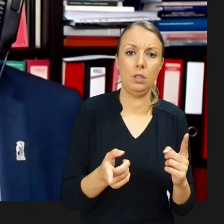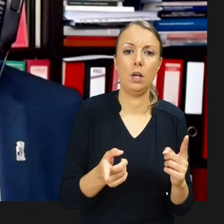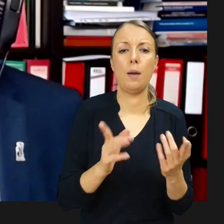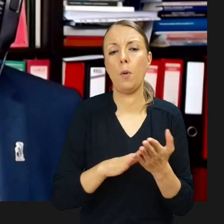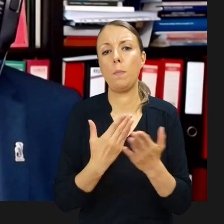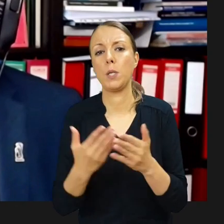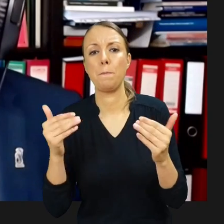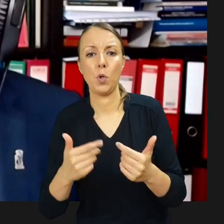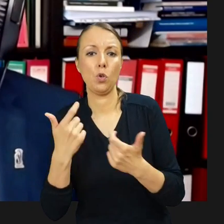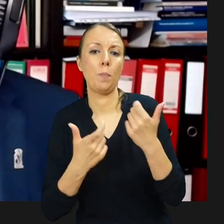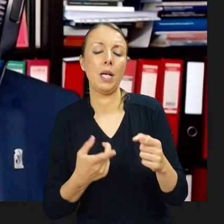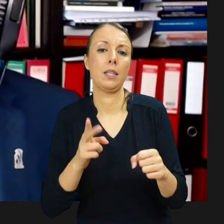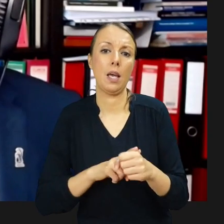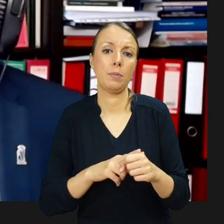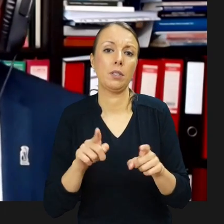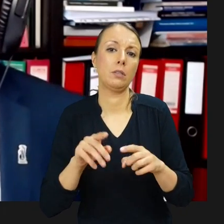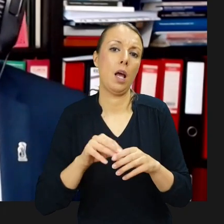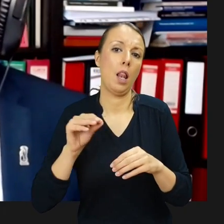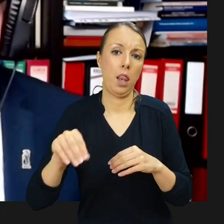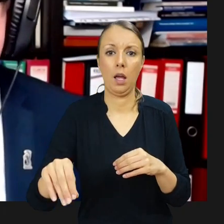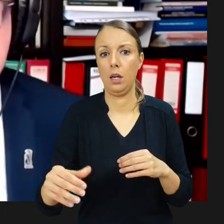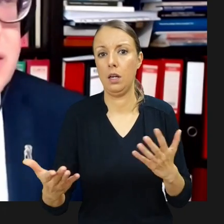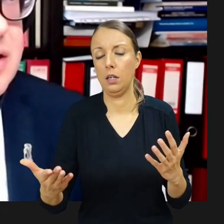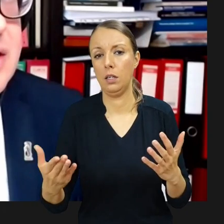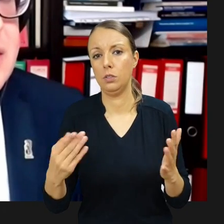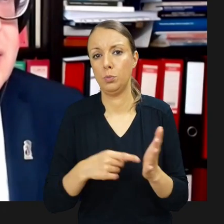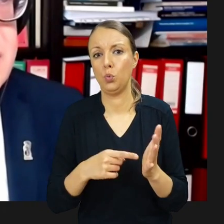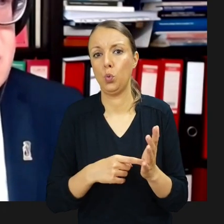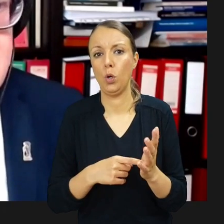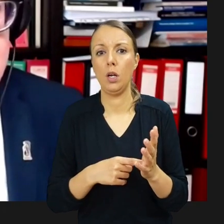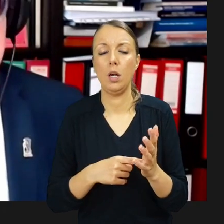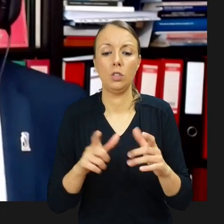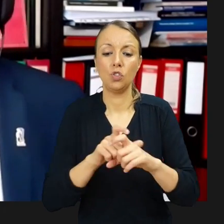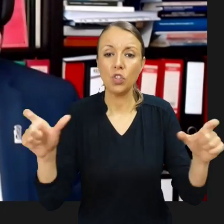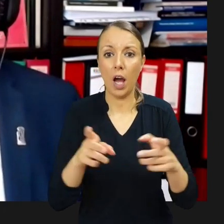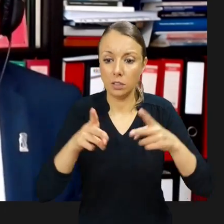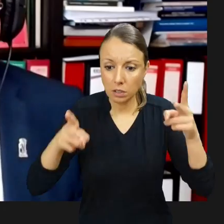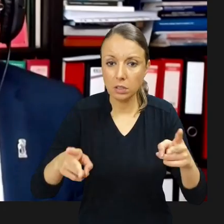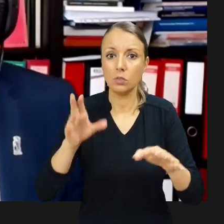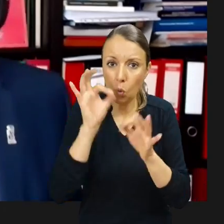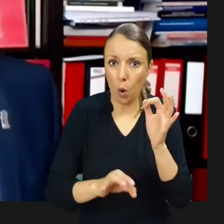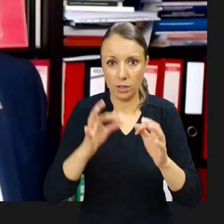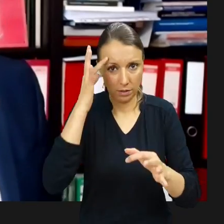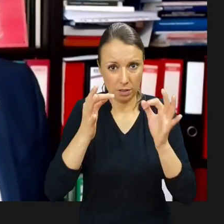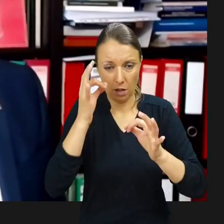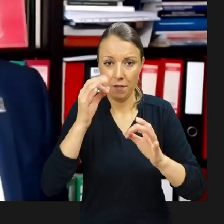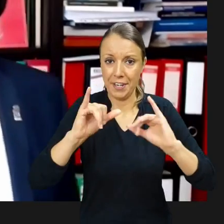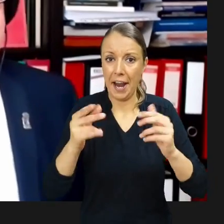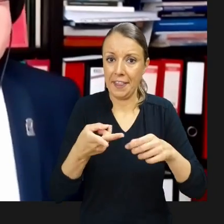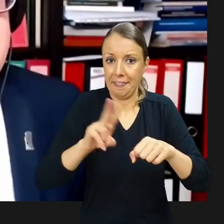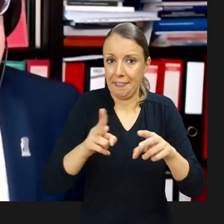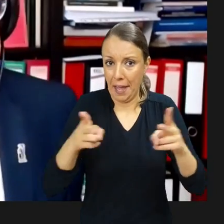była tutaj określony jakiś czas do działania. Przede wszystkim to, co widzę,